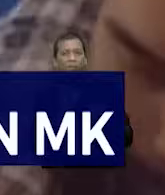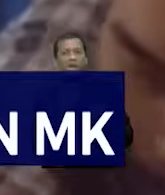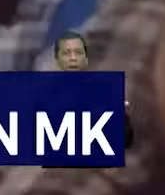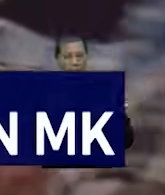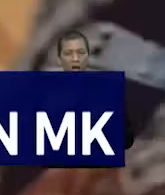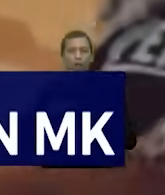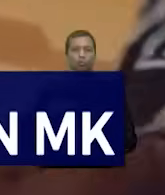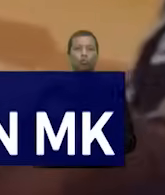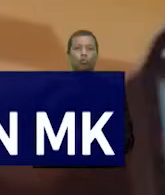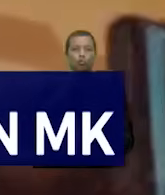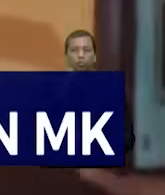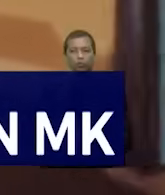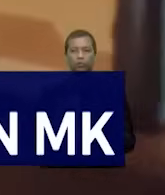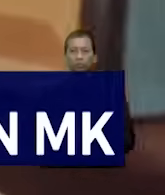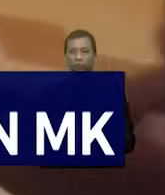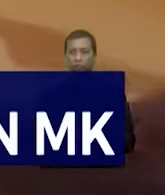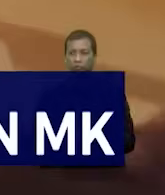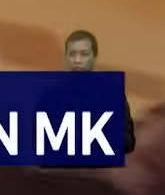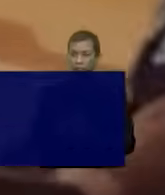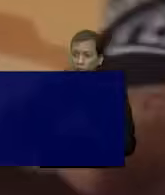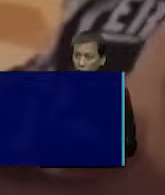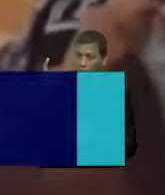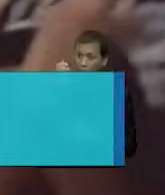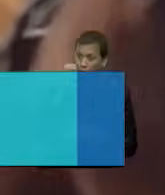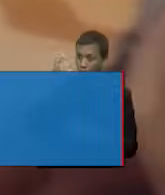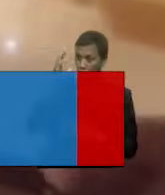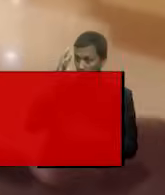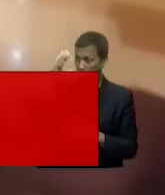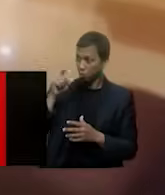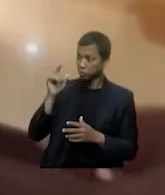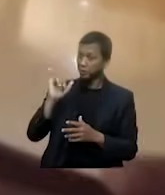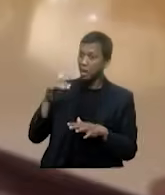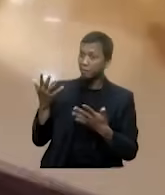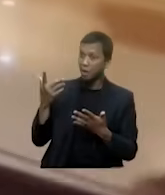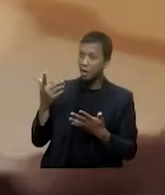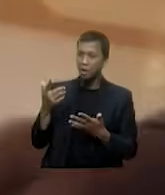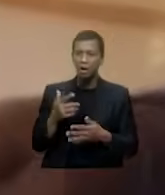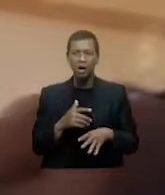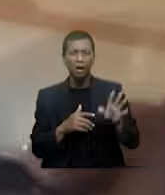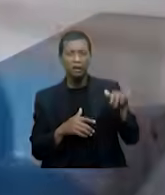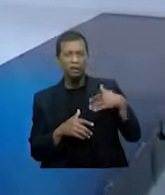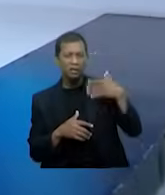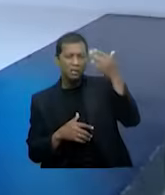sudah diprediksi sebelumnya? Ya enggak lah, hasil putusan MK kok diprediksi.